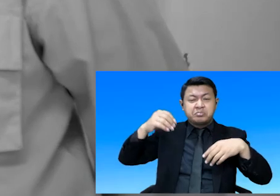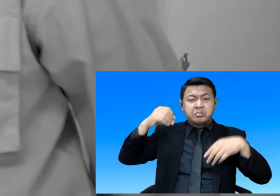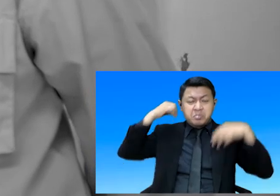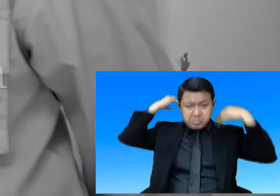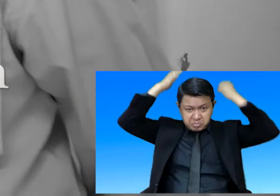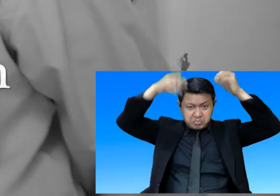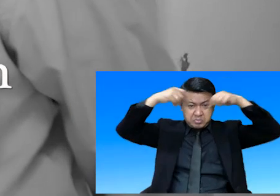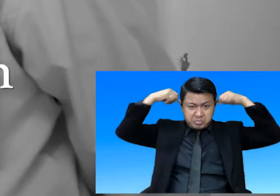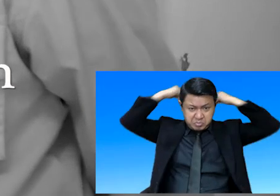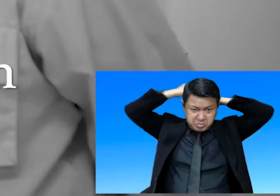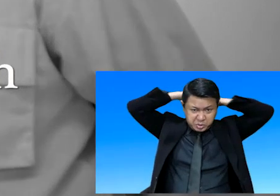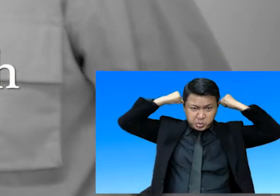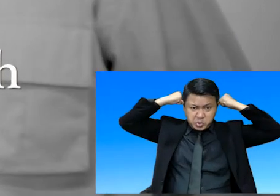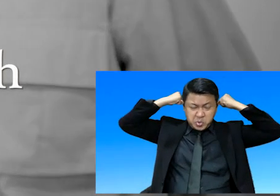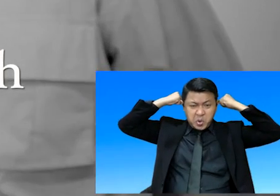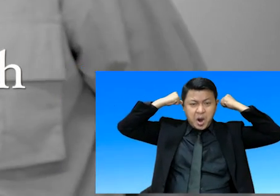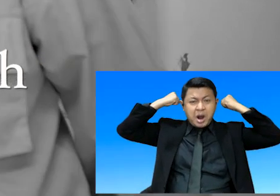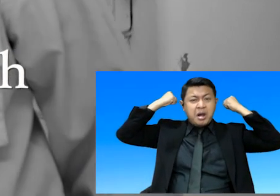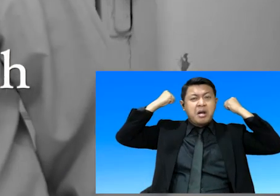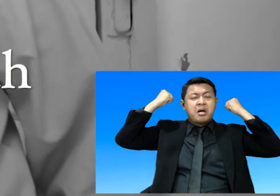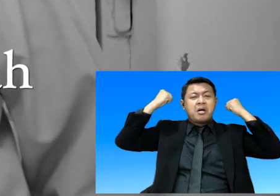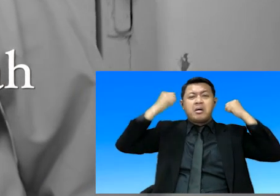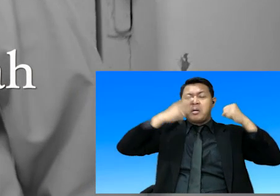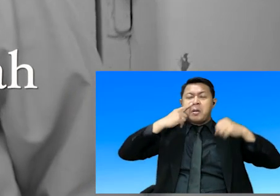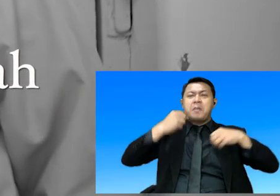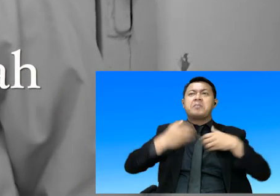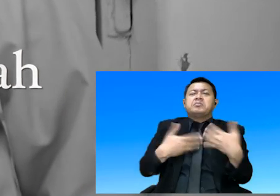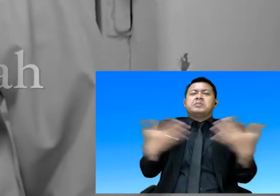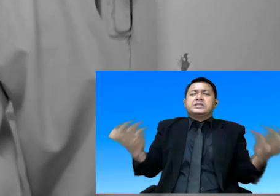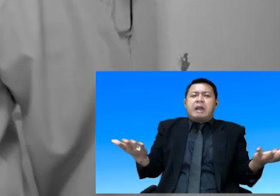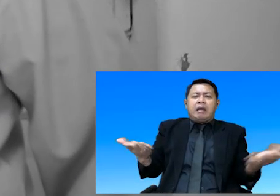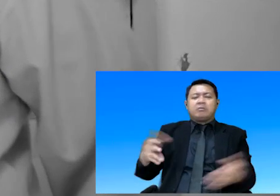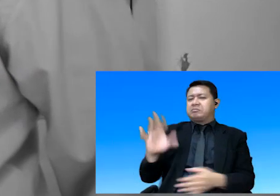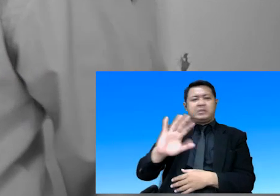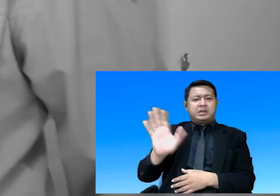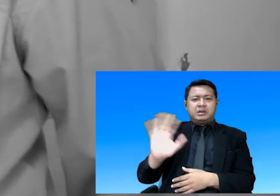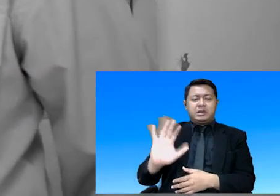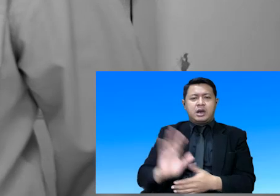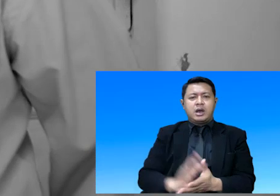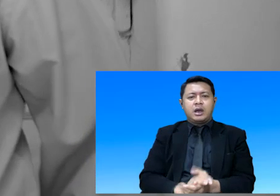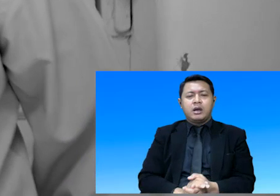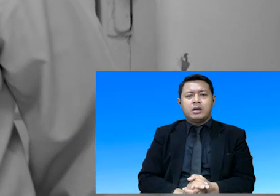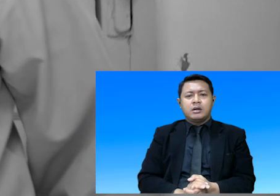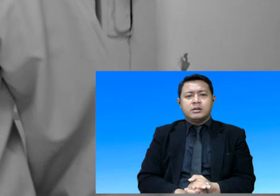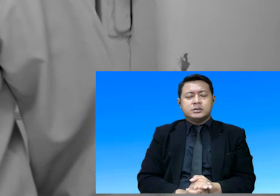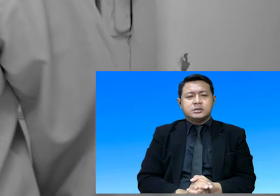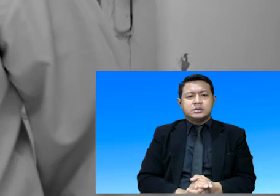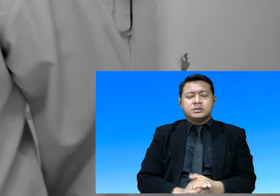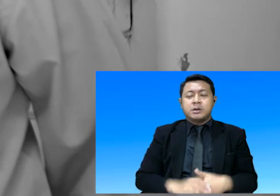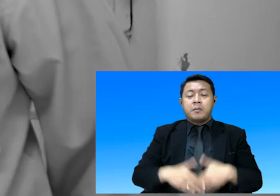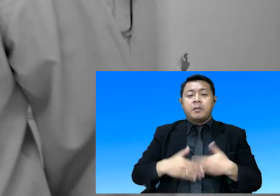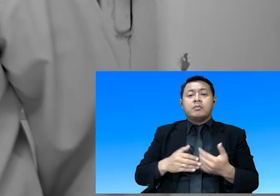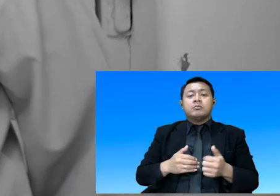tanda para pejuang tidak akan berserah dengan mudah kepada isu dan hoaks